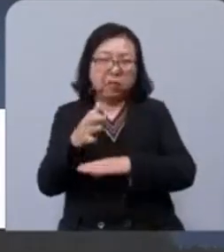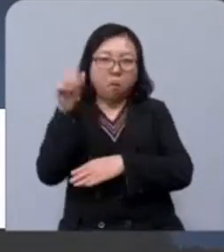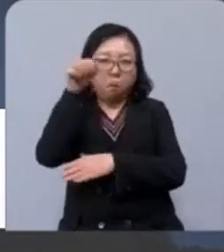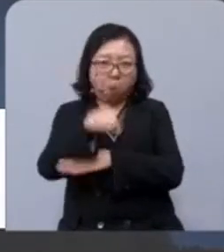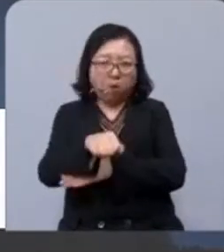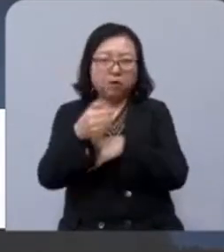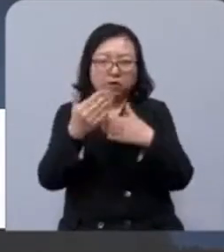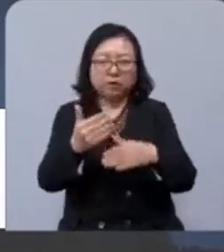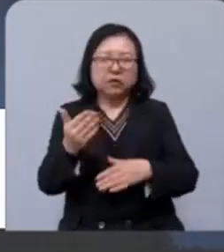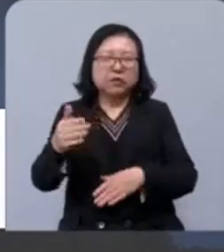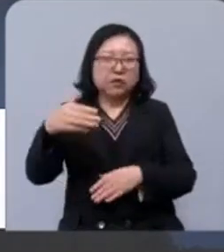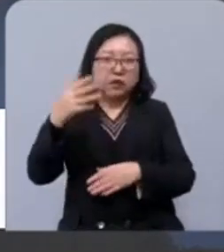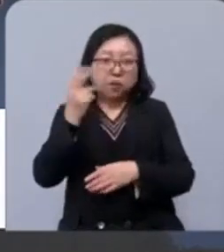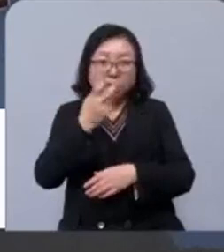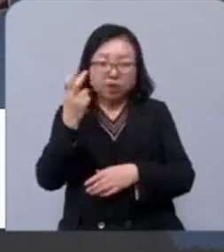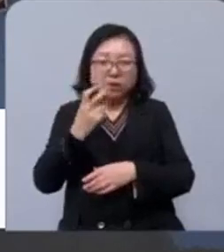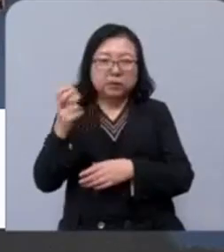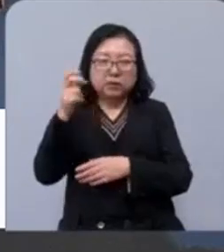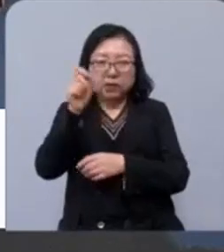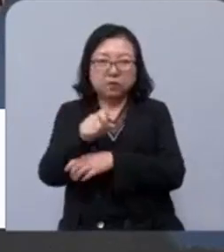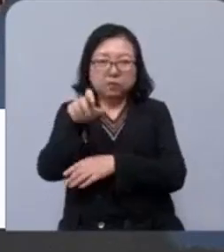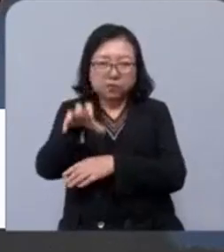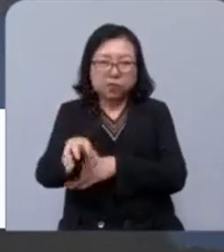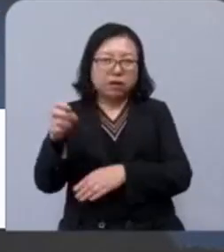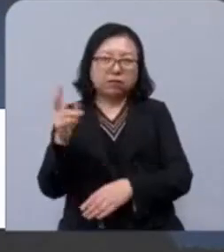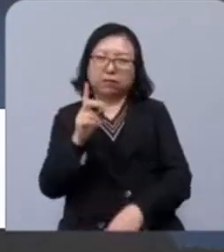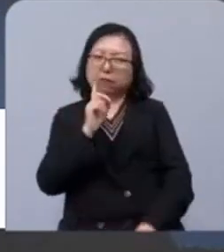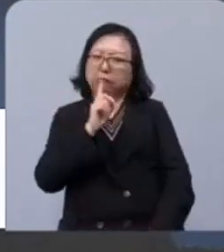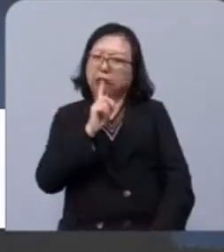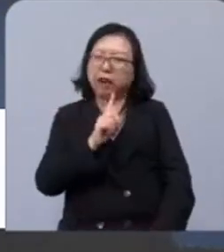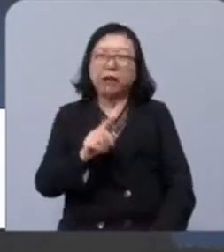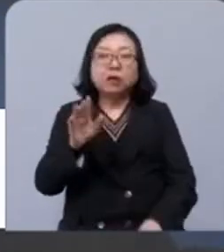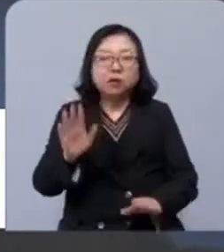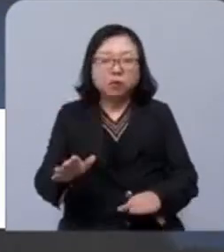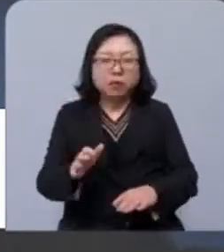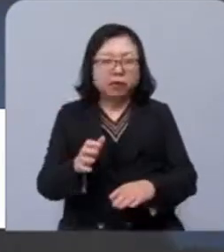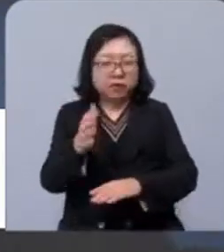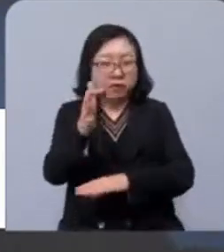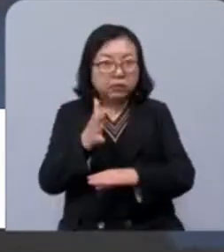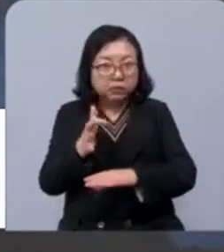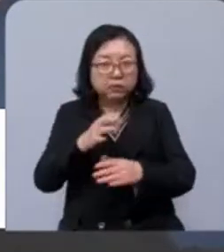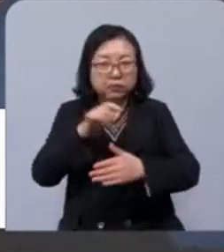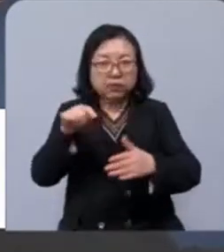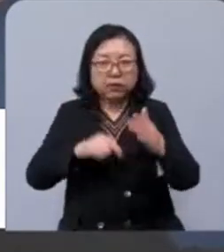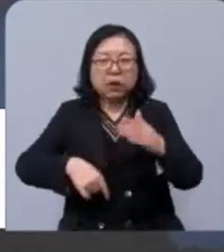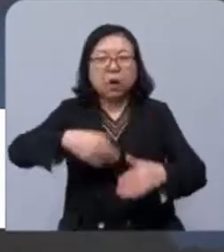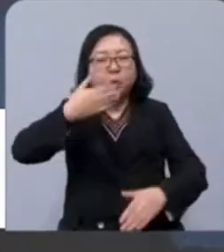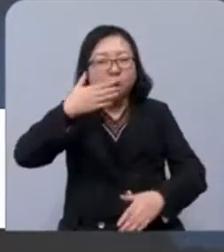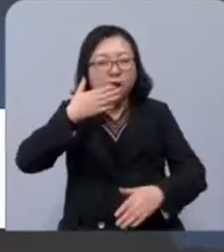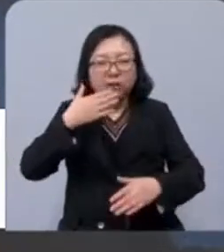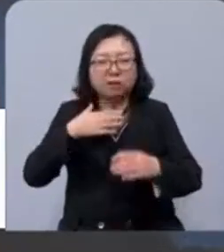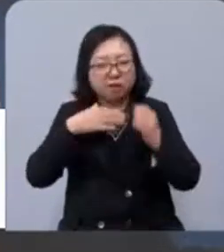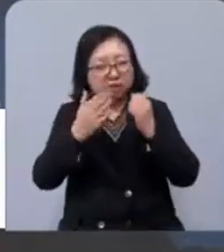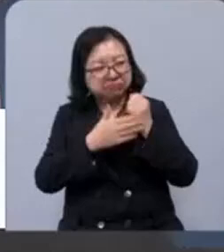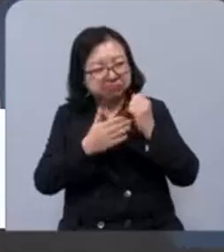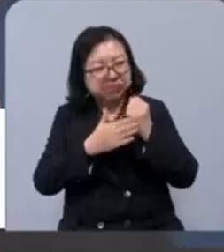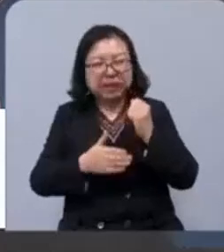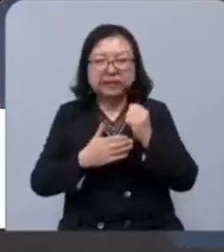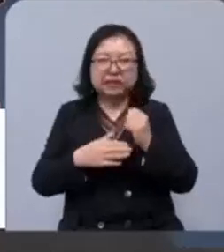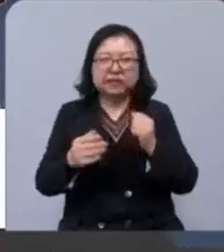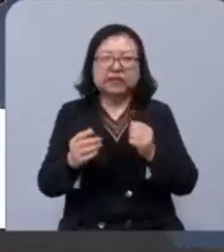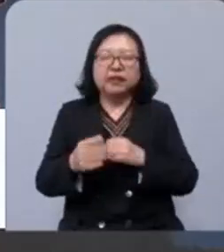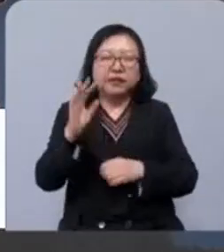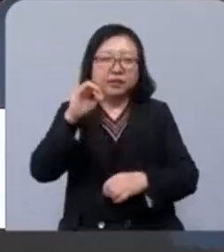관리 사업소가 또 도마위에 올랐습니다 이번엔 청남대에 들어온 푸드 트럭에서 음식을 먹는 사진을 SNS 직접